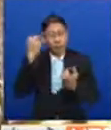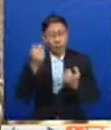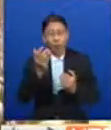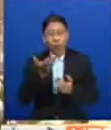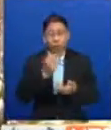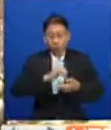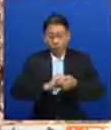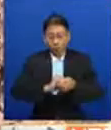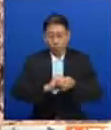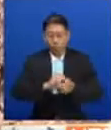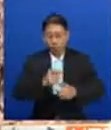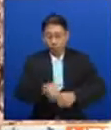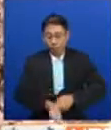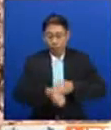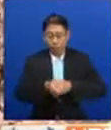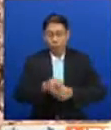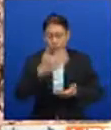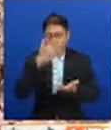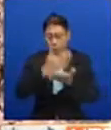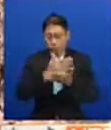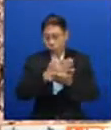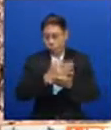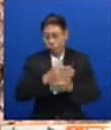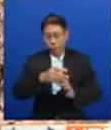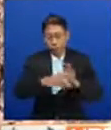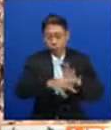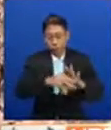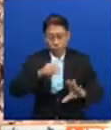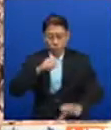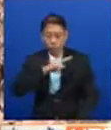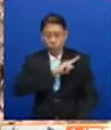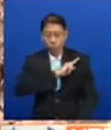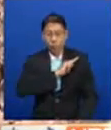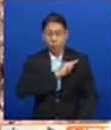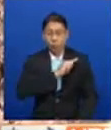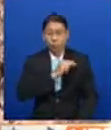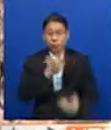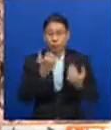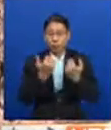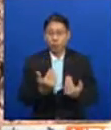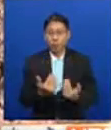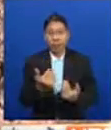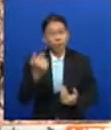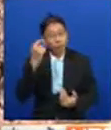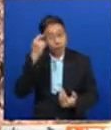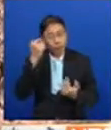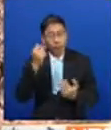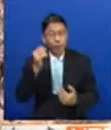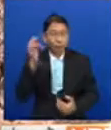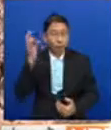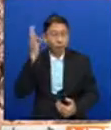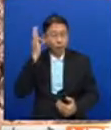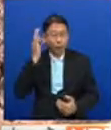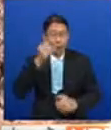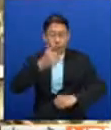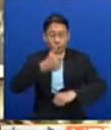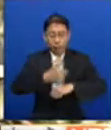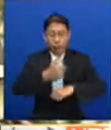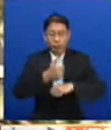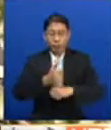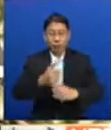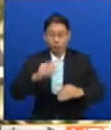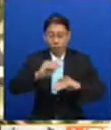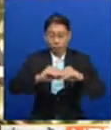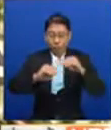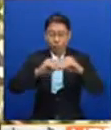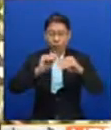รให้ลดหรืองดการสูบน้ำเข้าพื้นที่การเกษตรในช่วงนี้ไว้ค่ะเดี๋ยวฟังจากทางด้านของผู้อำนวยการโครงการ